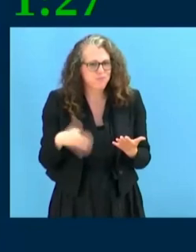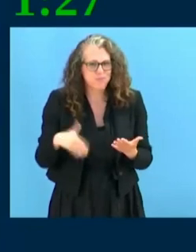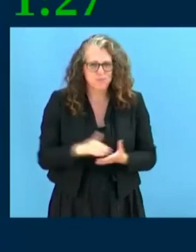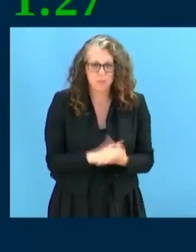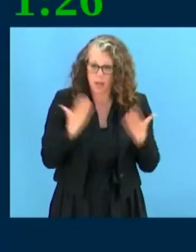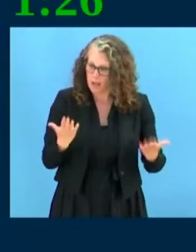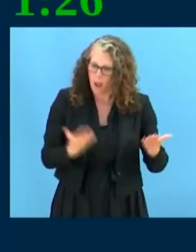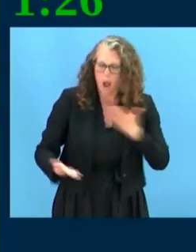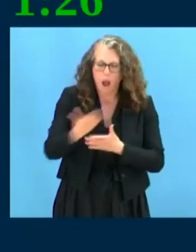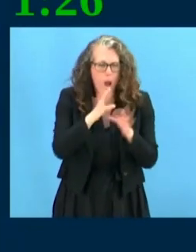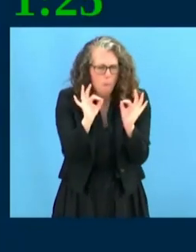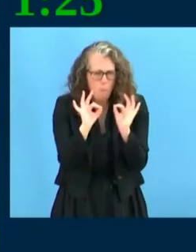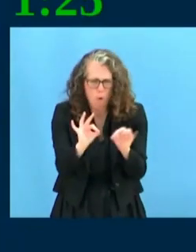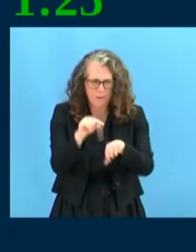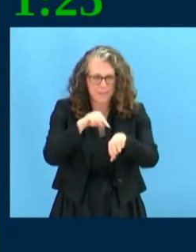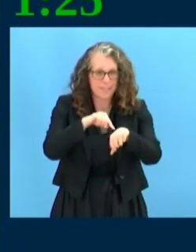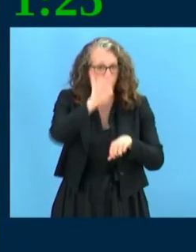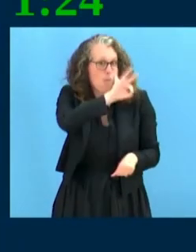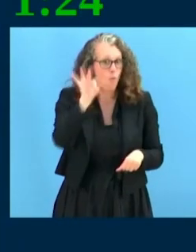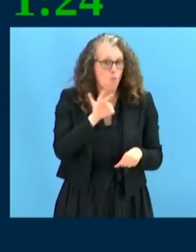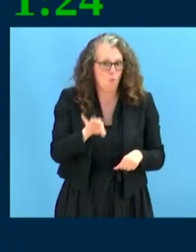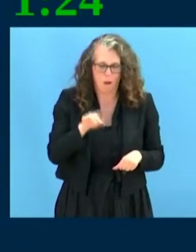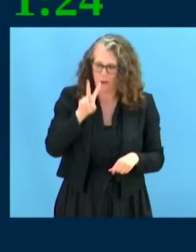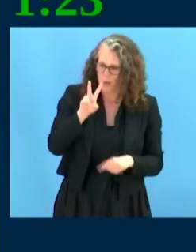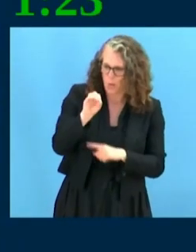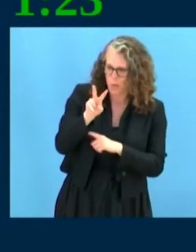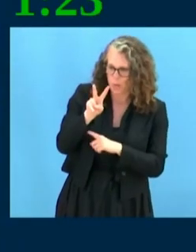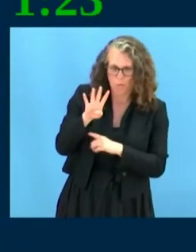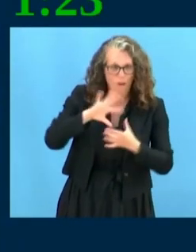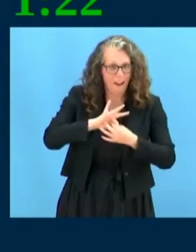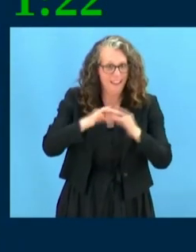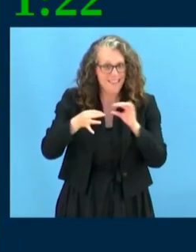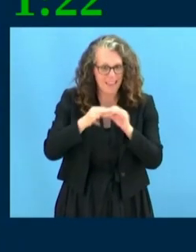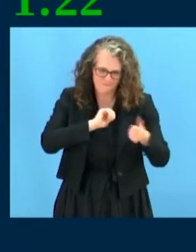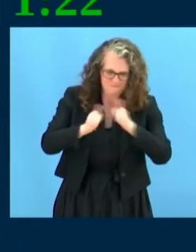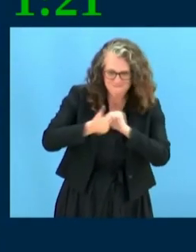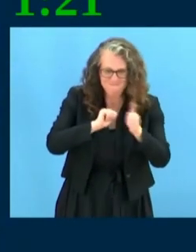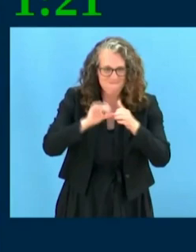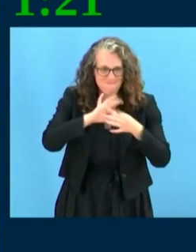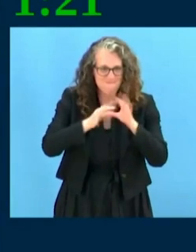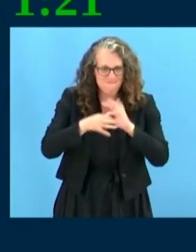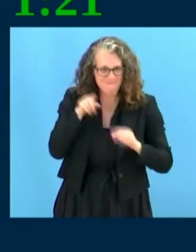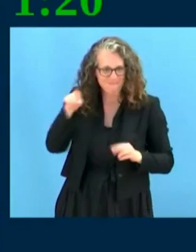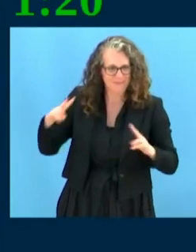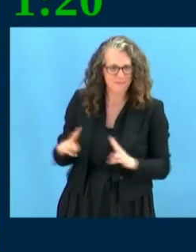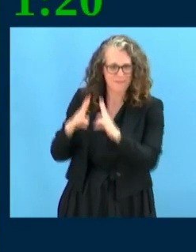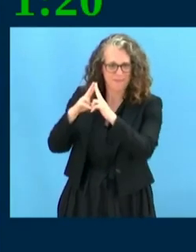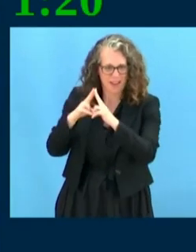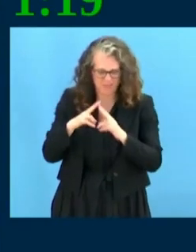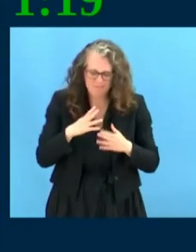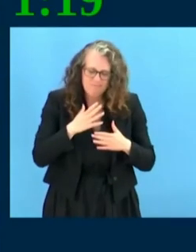durumları ele alındı. Doğu Ermenistan daimi temsilciliği 29 temel ve cevap konuşması yaptı.